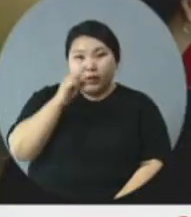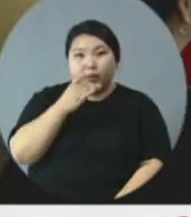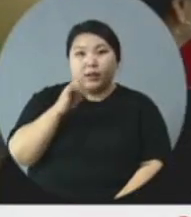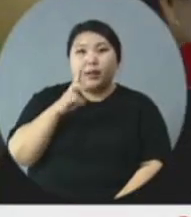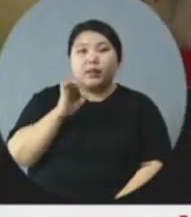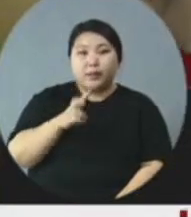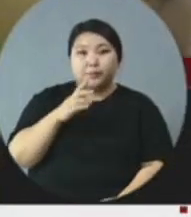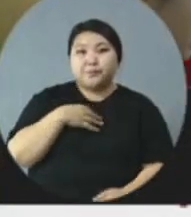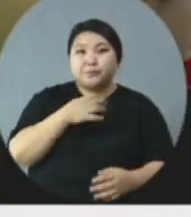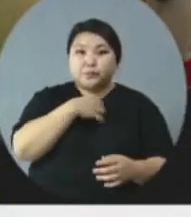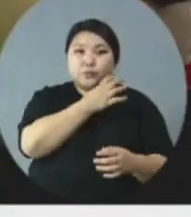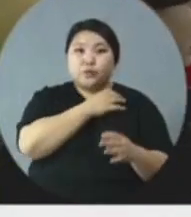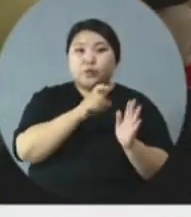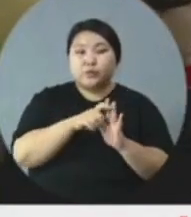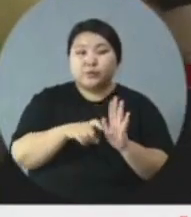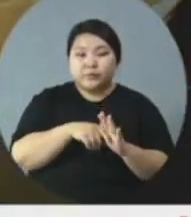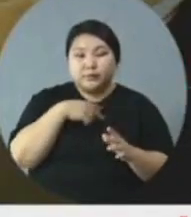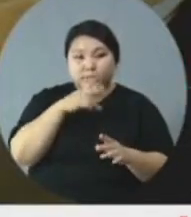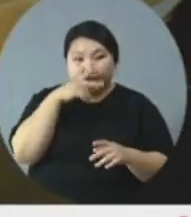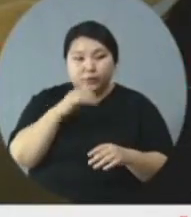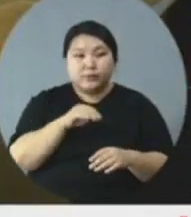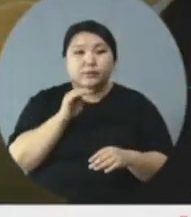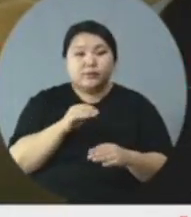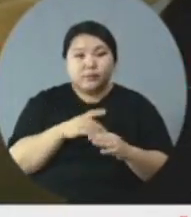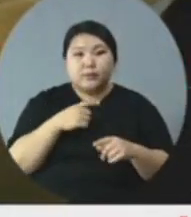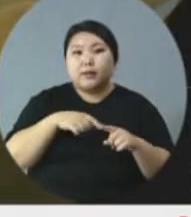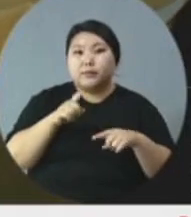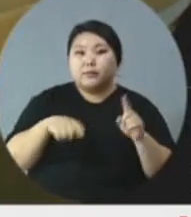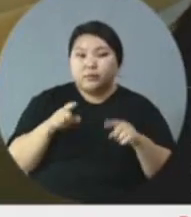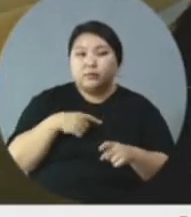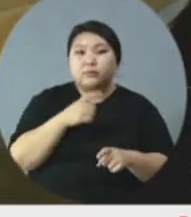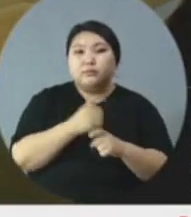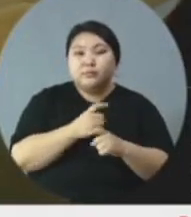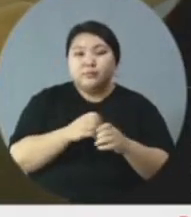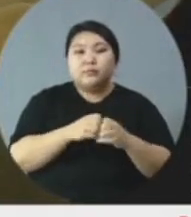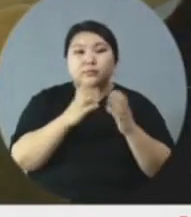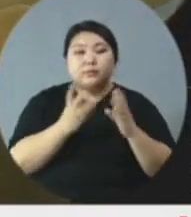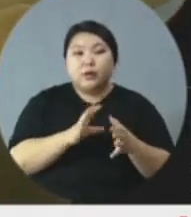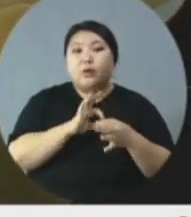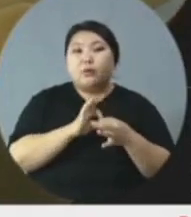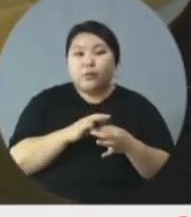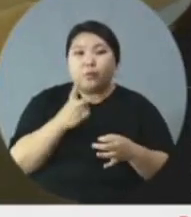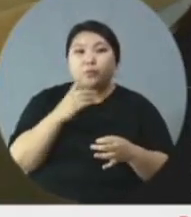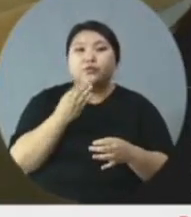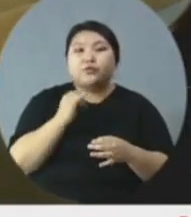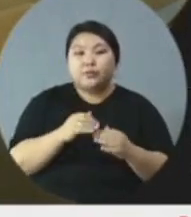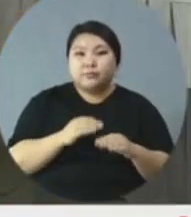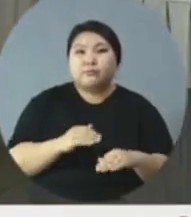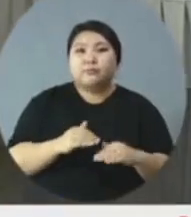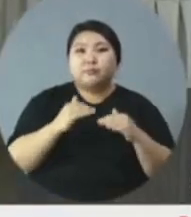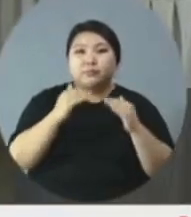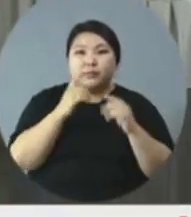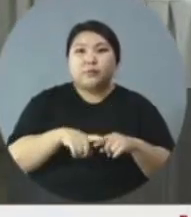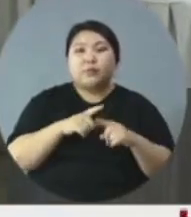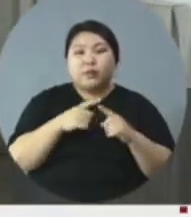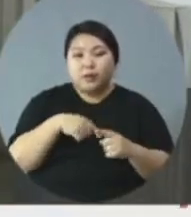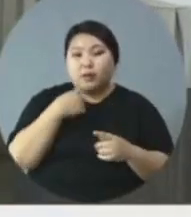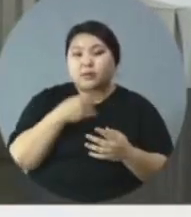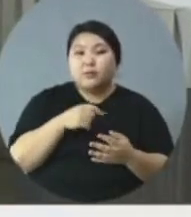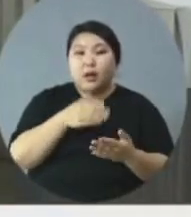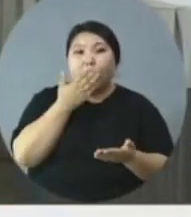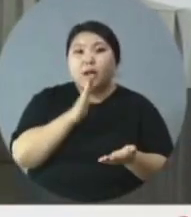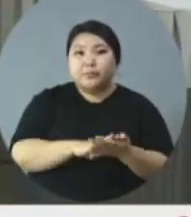Монгол Ардын намын мөрийн хөтөлбөрт цалин хөлс тэтгэвэр тэтгэмжийг инфляц хөтөлбөрийн бүтэмжтэй уялдуулан үе шаттайгаар нэмэгдүүлнэ гэж тусгагдсан